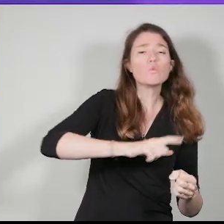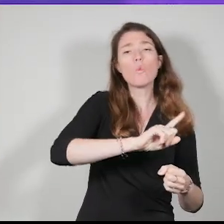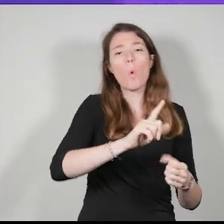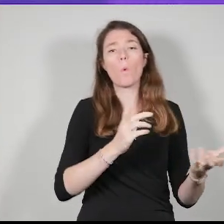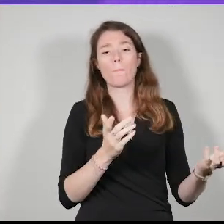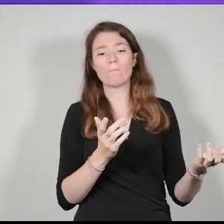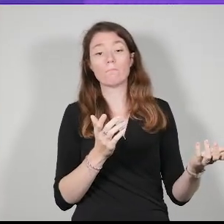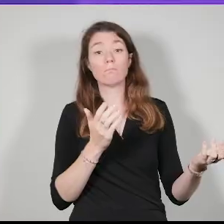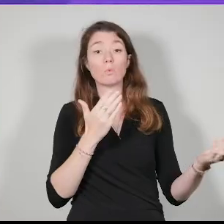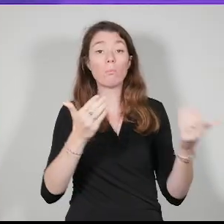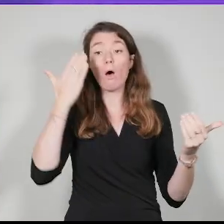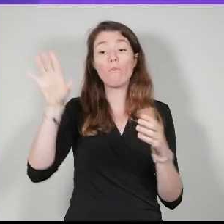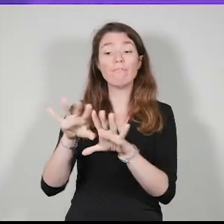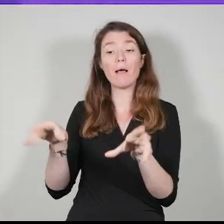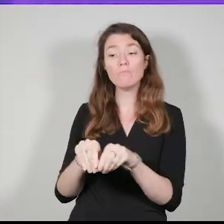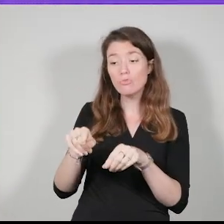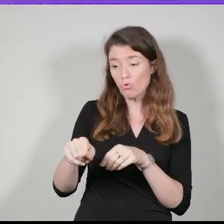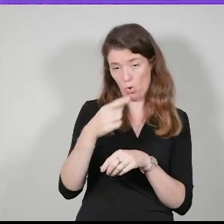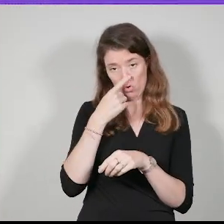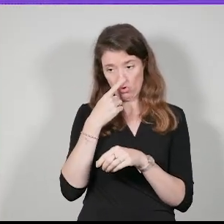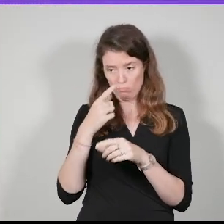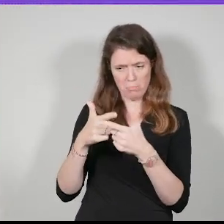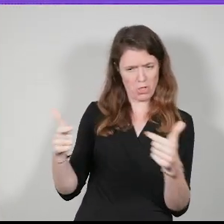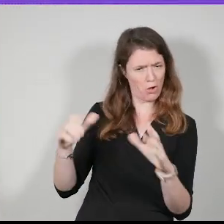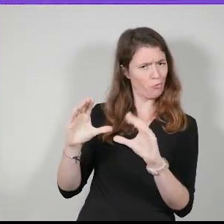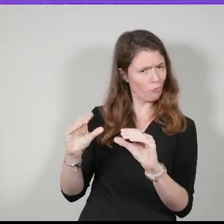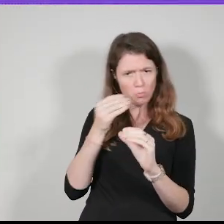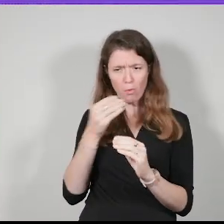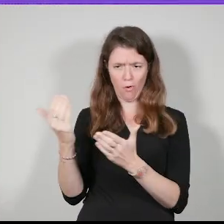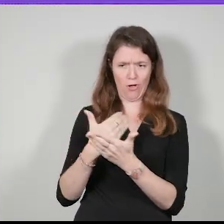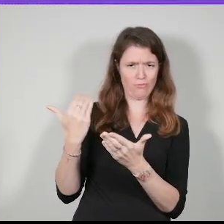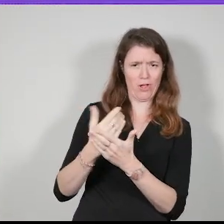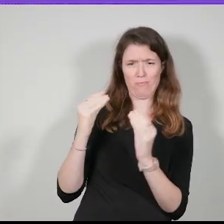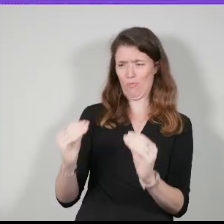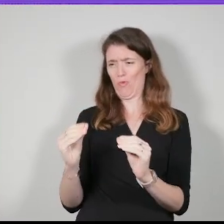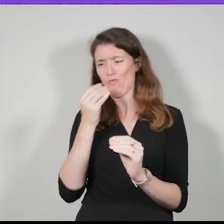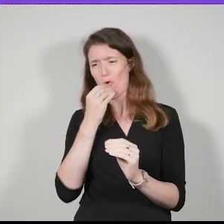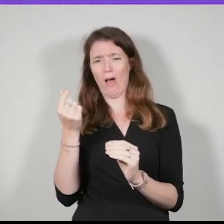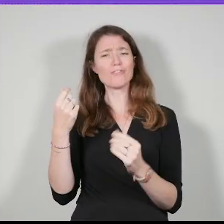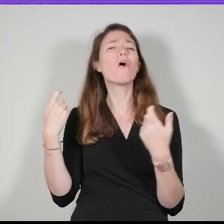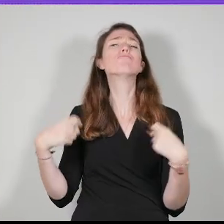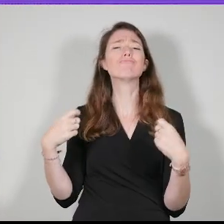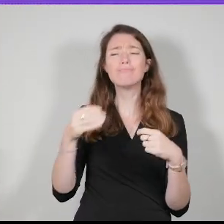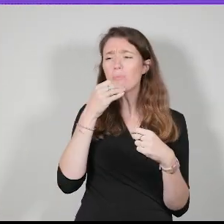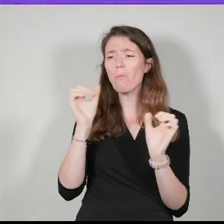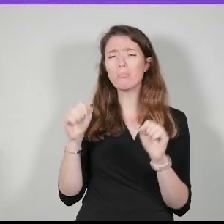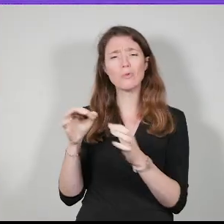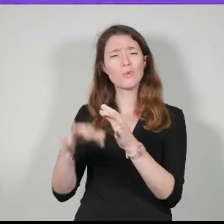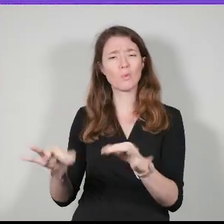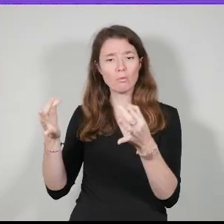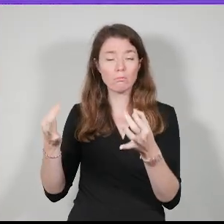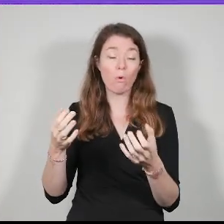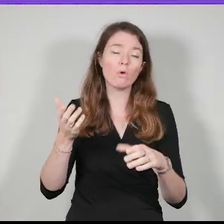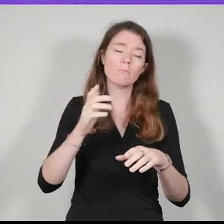des ménages où on a l'impression que parce qu'il y a un confort matériel, parce qu'il y a des revenus, bah, ma foi, les choses vont se solutionner avec de l'argent. Bien sûr qu'avec de